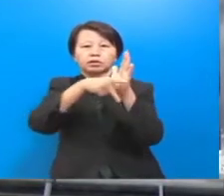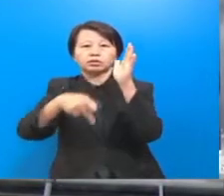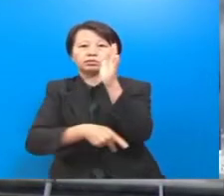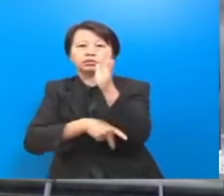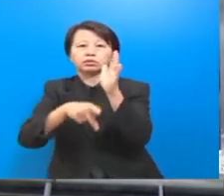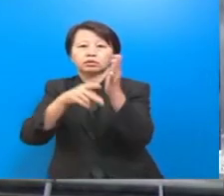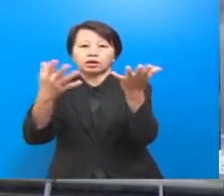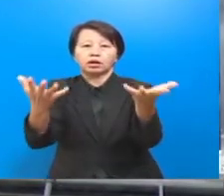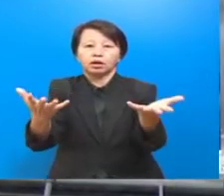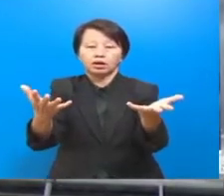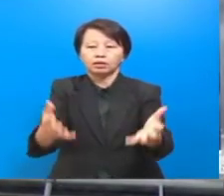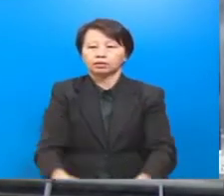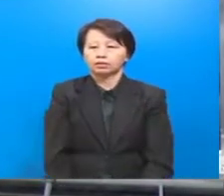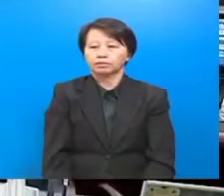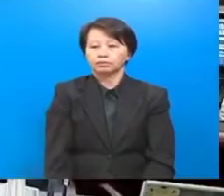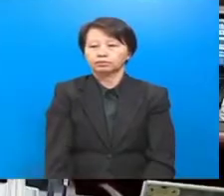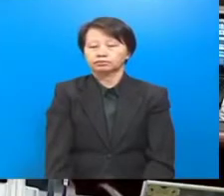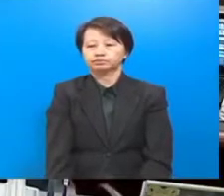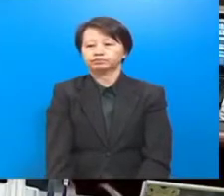henti